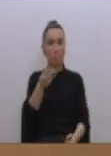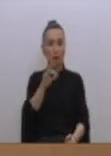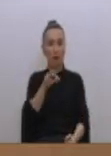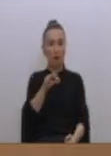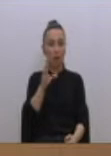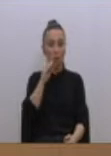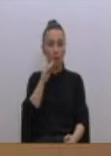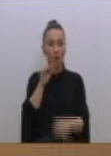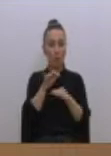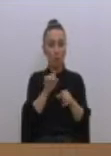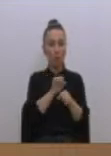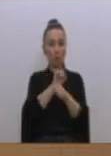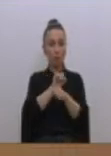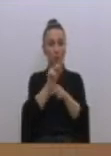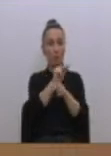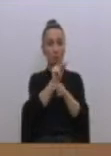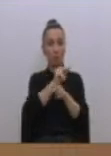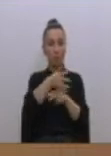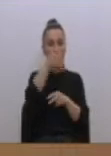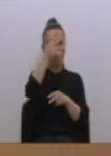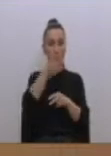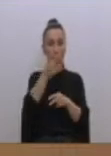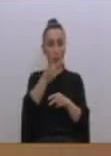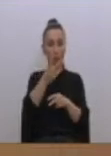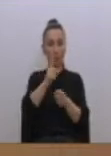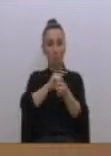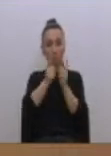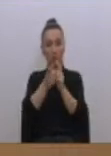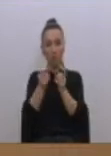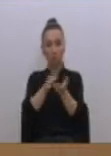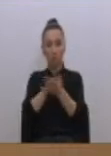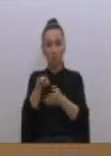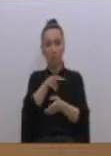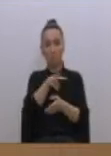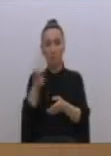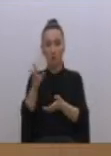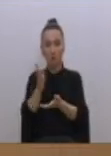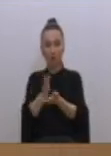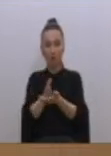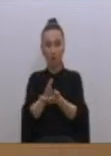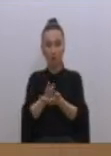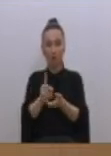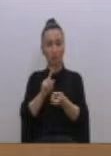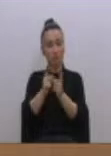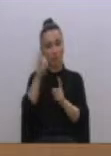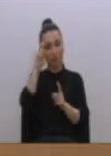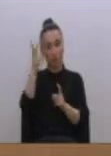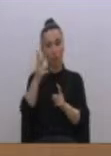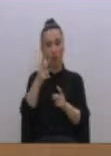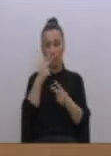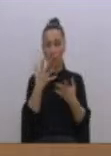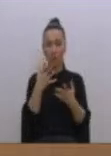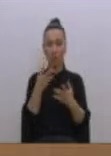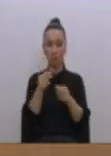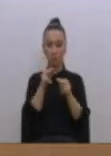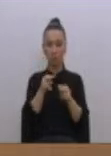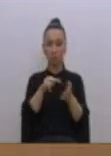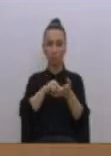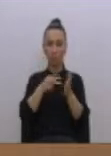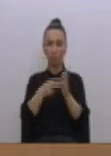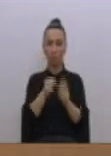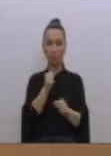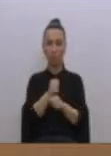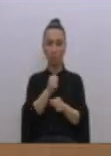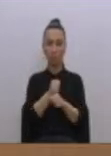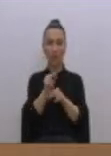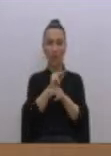პროცესი და პარალელურად მილიონობით ლარი ხარჯება, ვფიქრობ, რომ სახელმწიფო უფრო ეფექტიანად უნდა აკონტროლებდეს რეაბილიტაციის